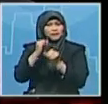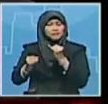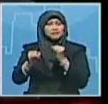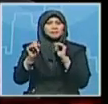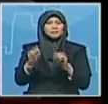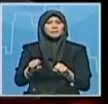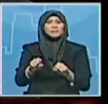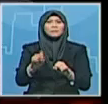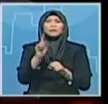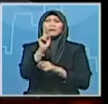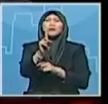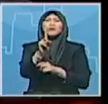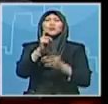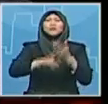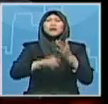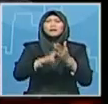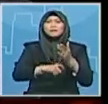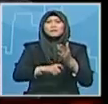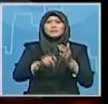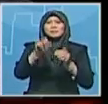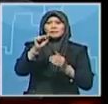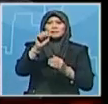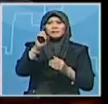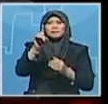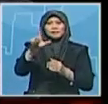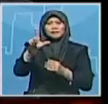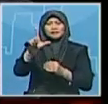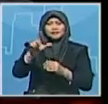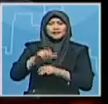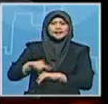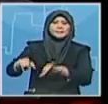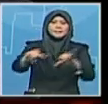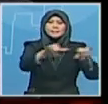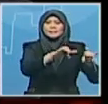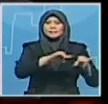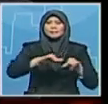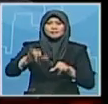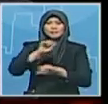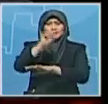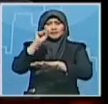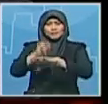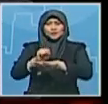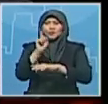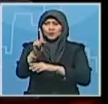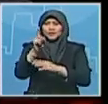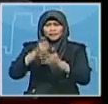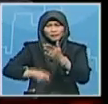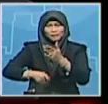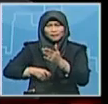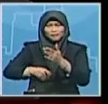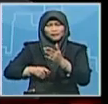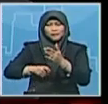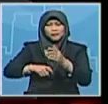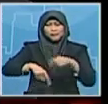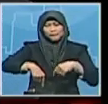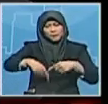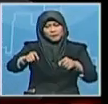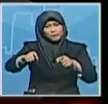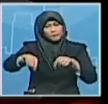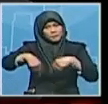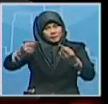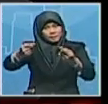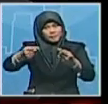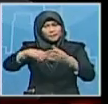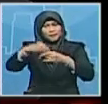kita akan hanya satu charges di EDL supaya sama dengan Singapura. Only one charges bila kita pergi dan keluar